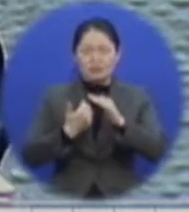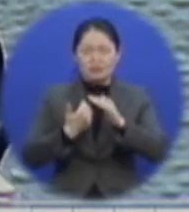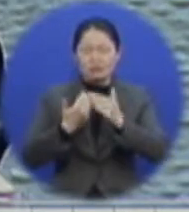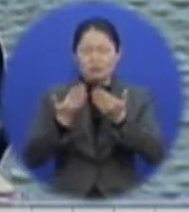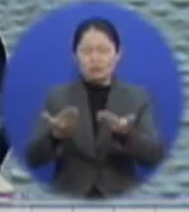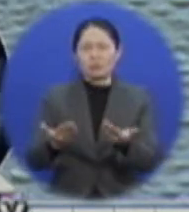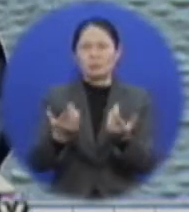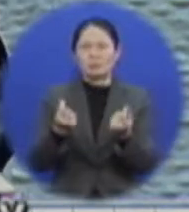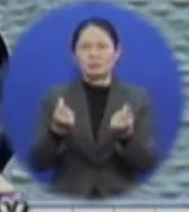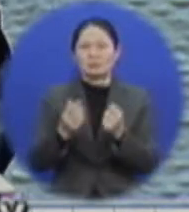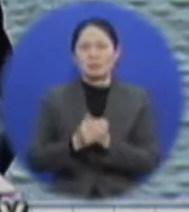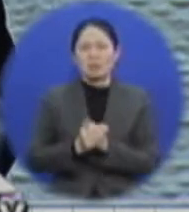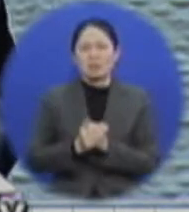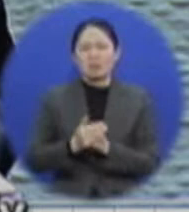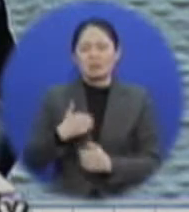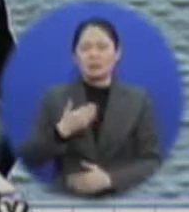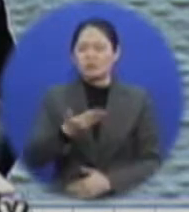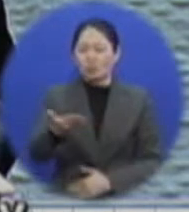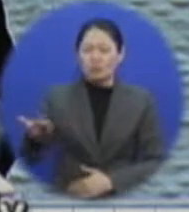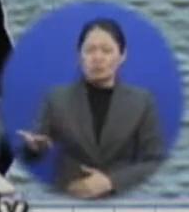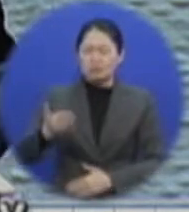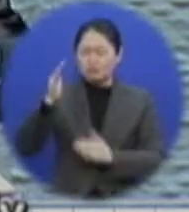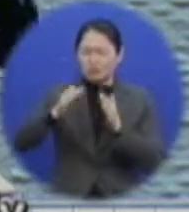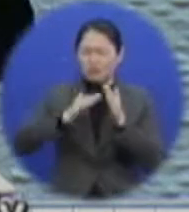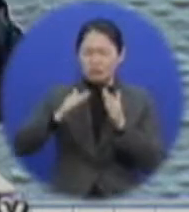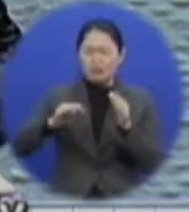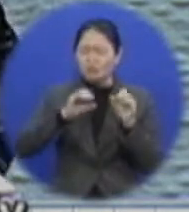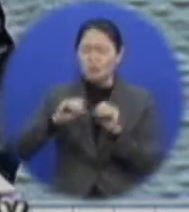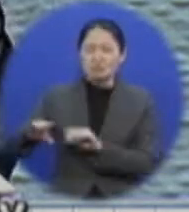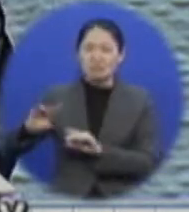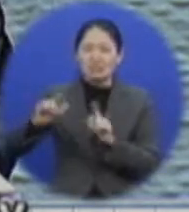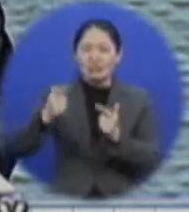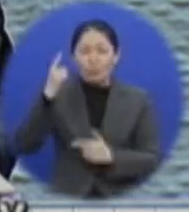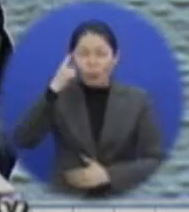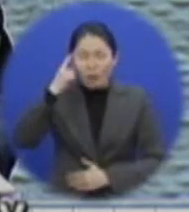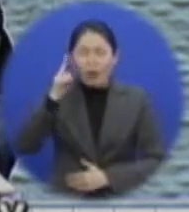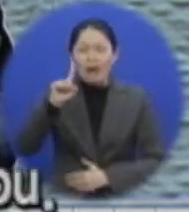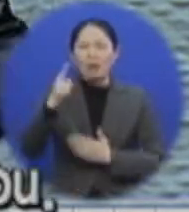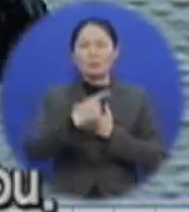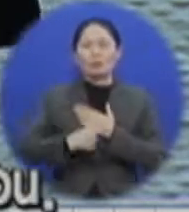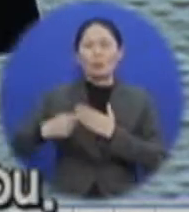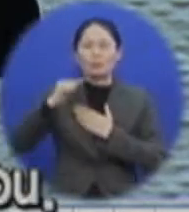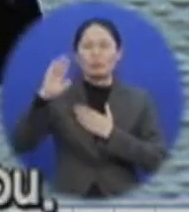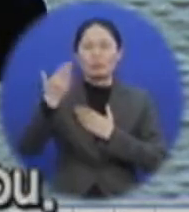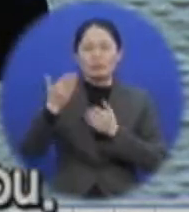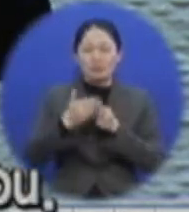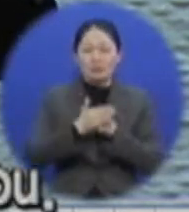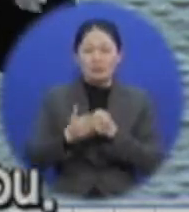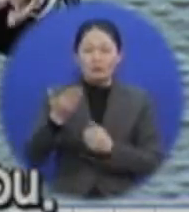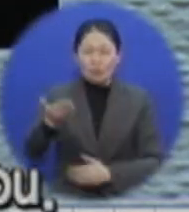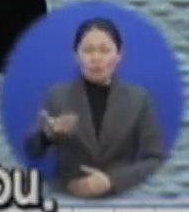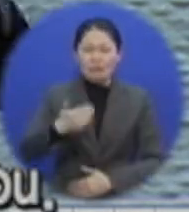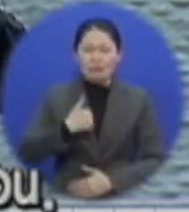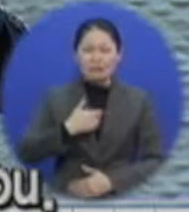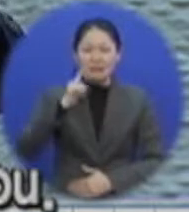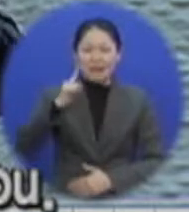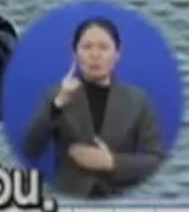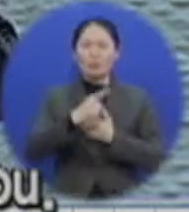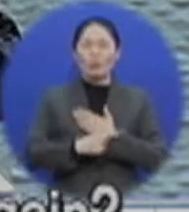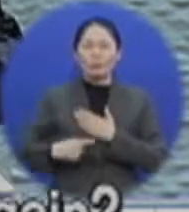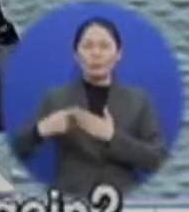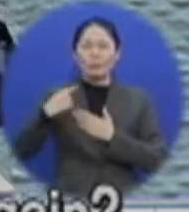거에요 나는 너 들을 절대로 버리지 않을까요 왜 한 몸이 되어 씁니까 너와 나는 이미 한 몸인